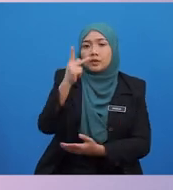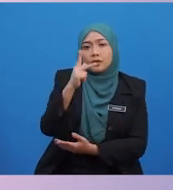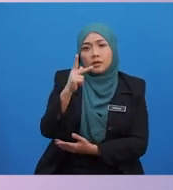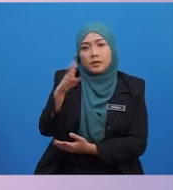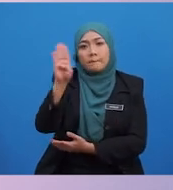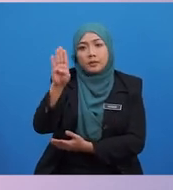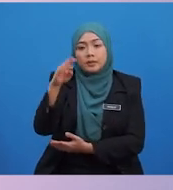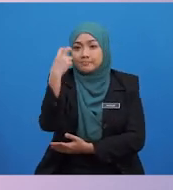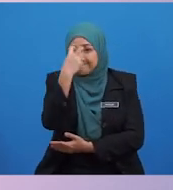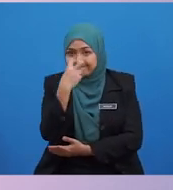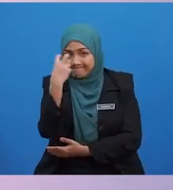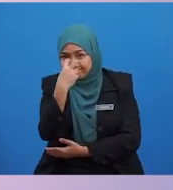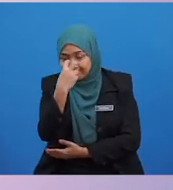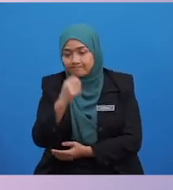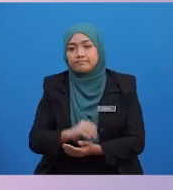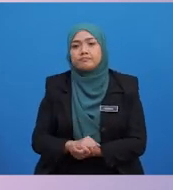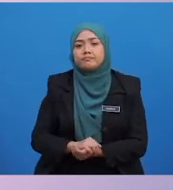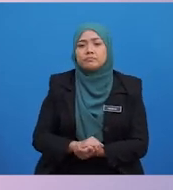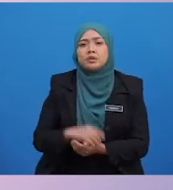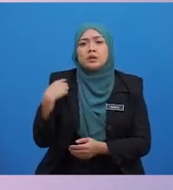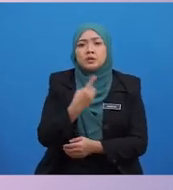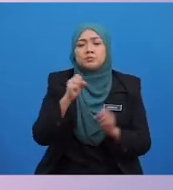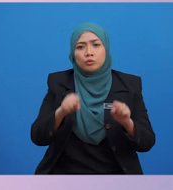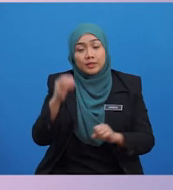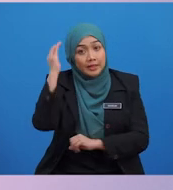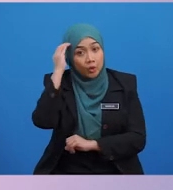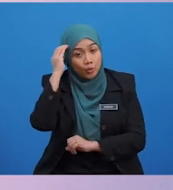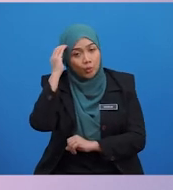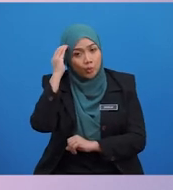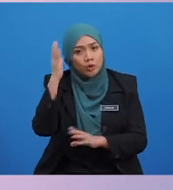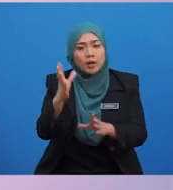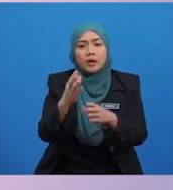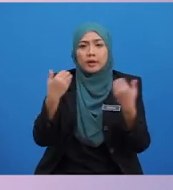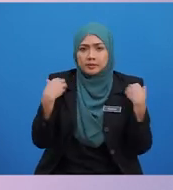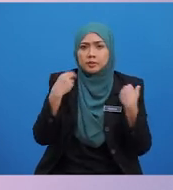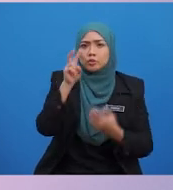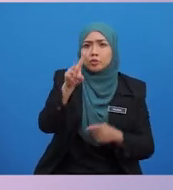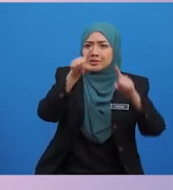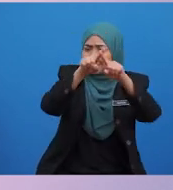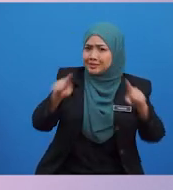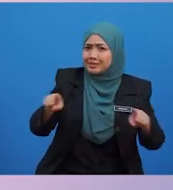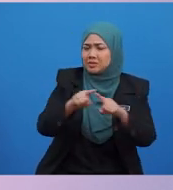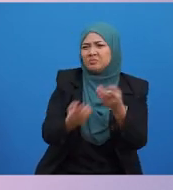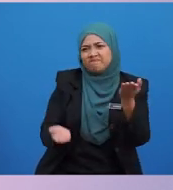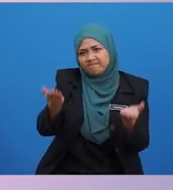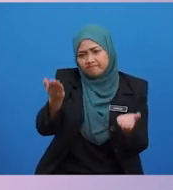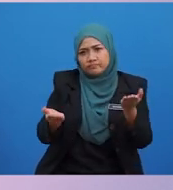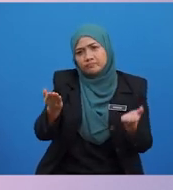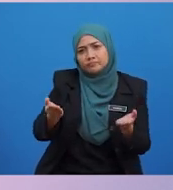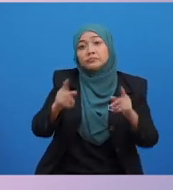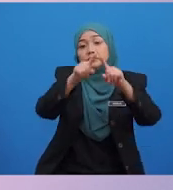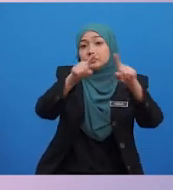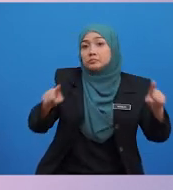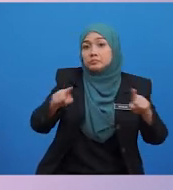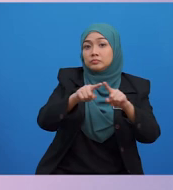diviti oleh itu kita tahu bahwa terdapat Duo segitiga yang mungkin yaitu